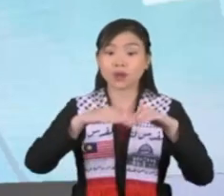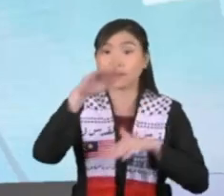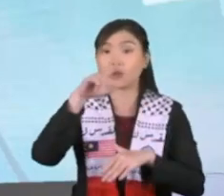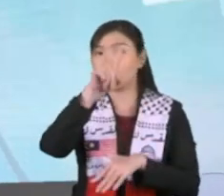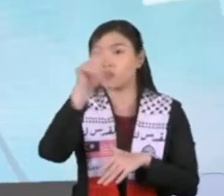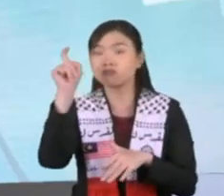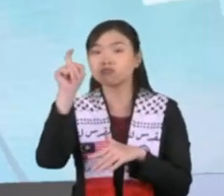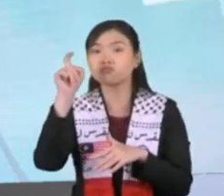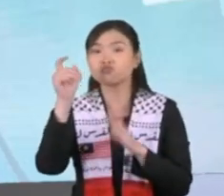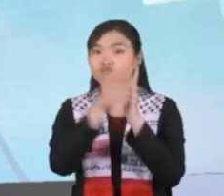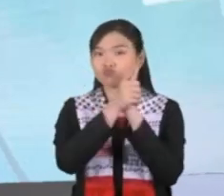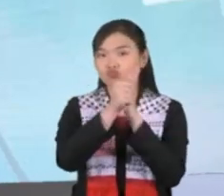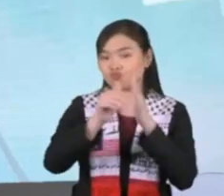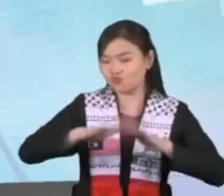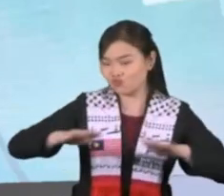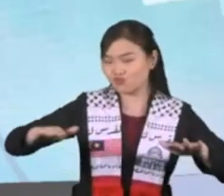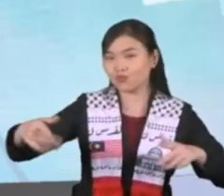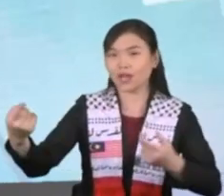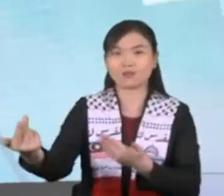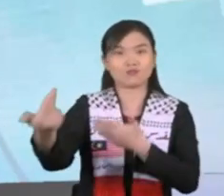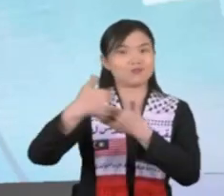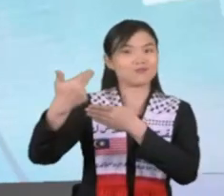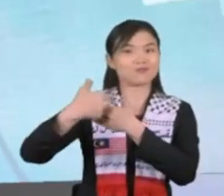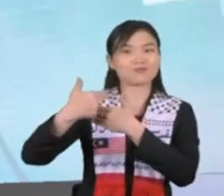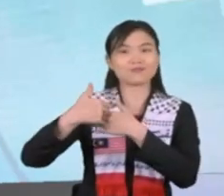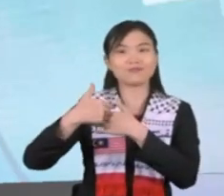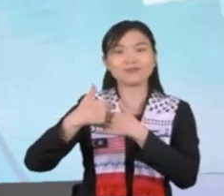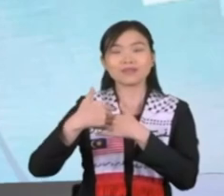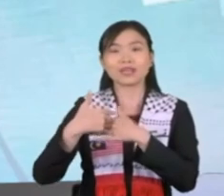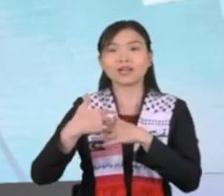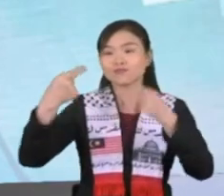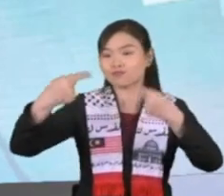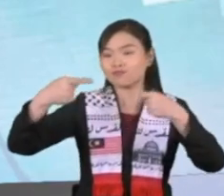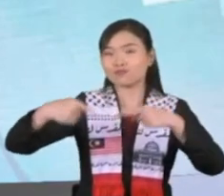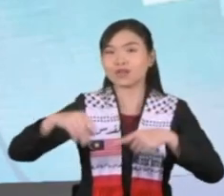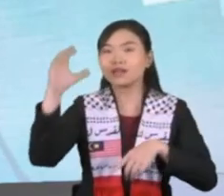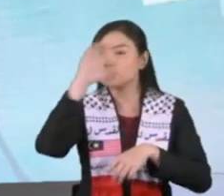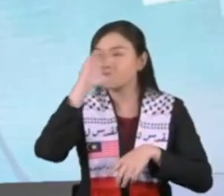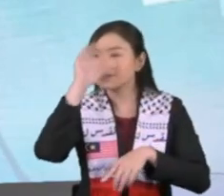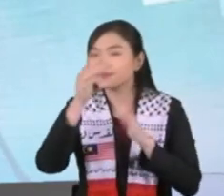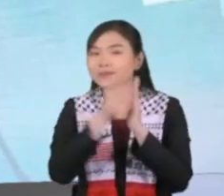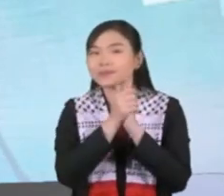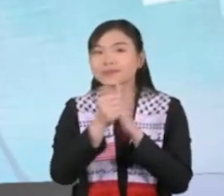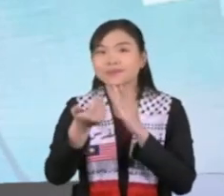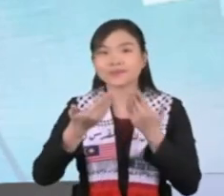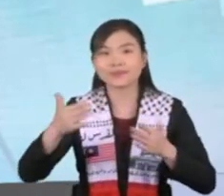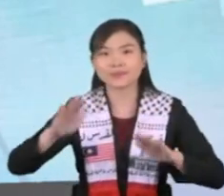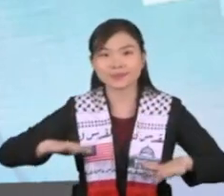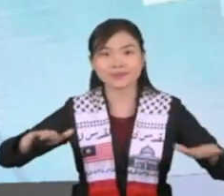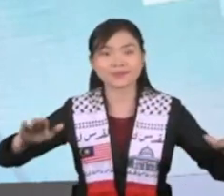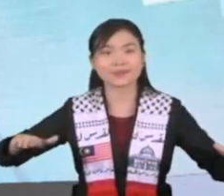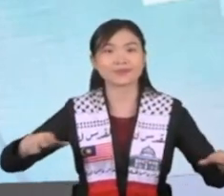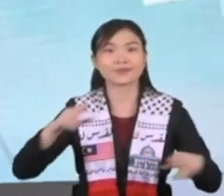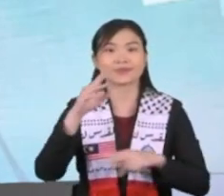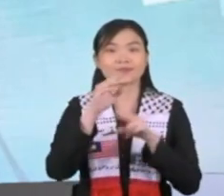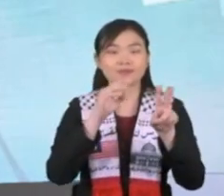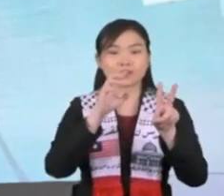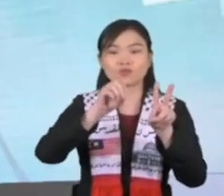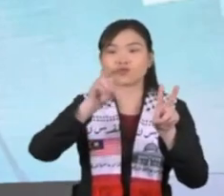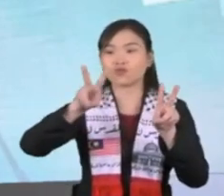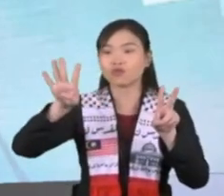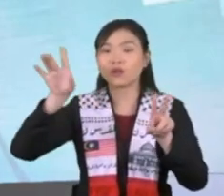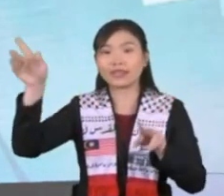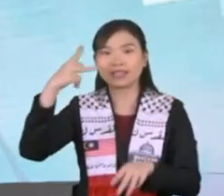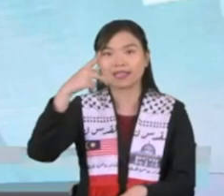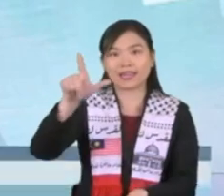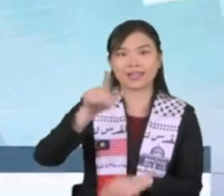Lebih 100 bakat cilik hadir menyertai pencarian bakat Bintang Kecil 2024 peringkat Wilayah Persekutuan Kuala Lumpur.